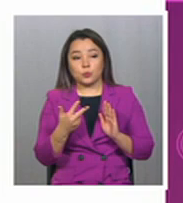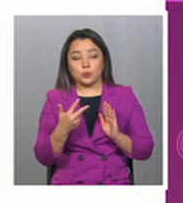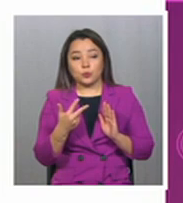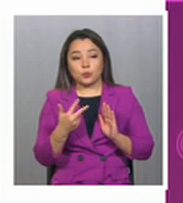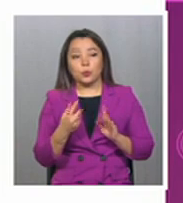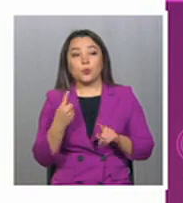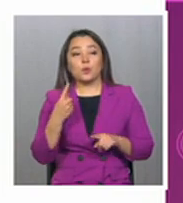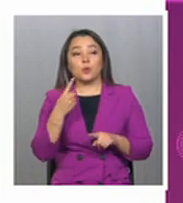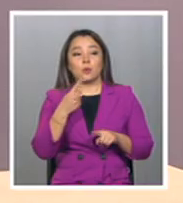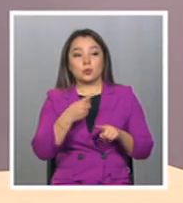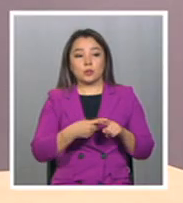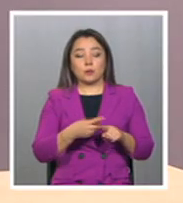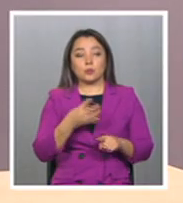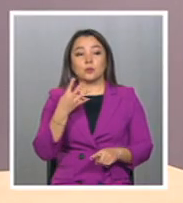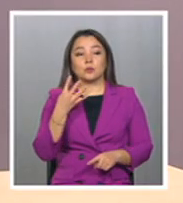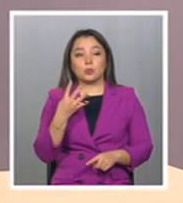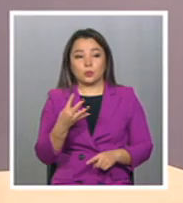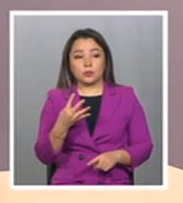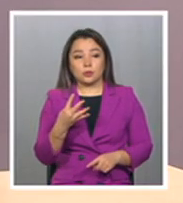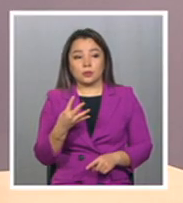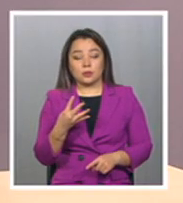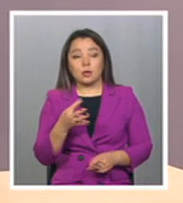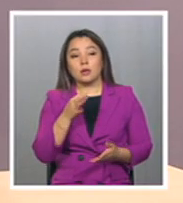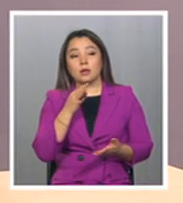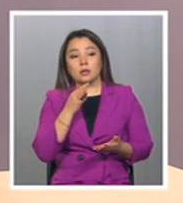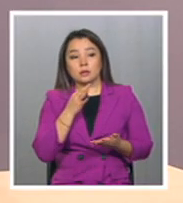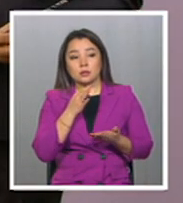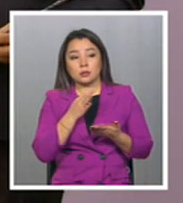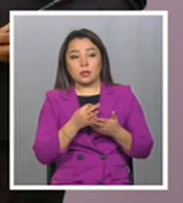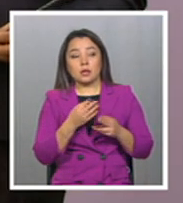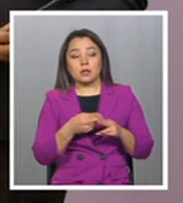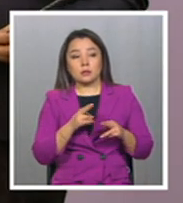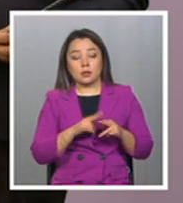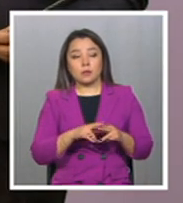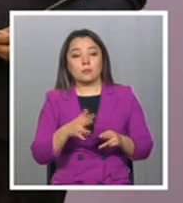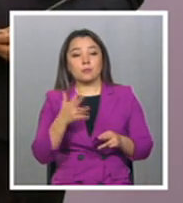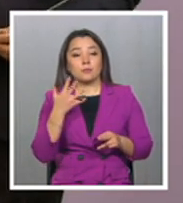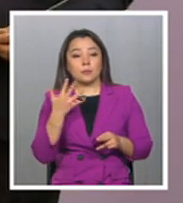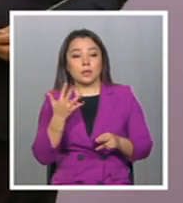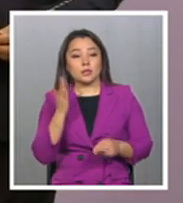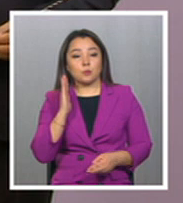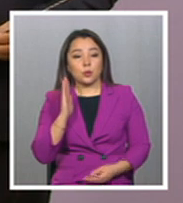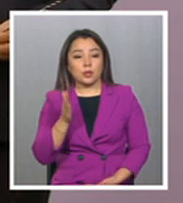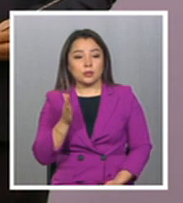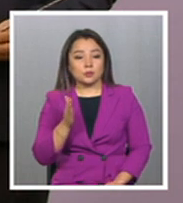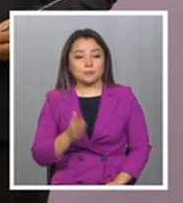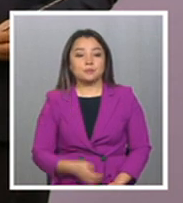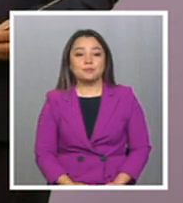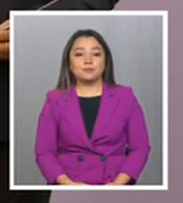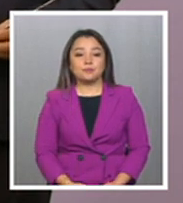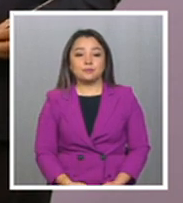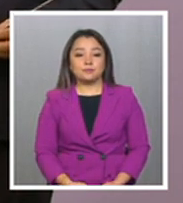бөлеміз. Шыққан нәтижені 4-ке қоссақ, нәтижеміз 5 шығады.